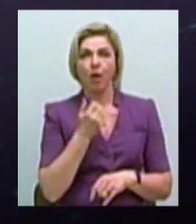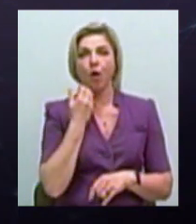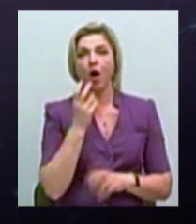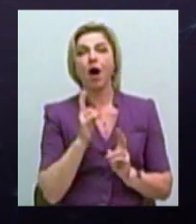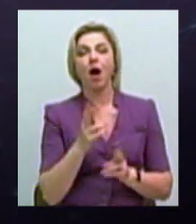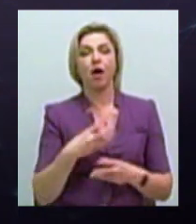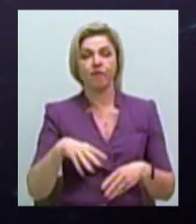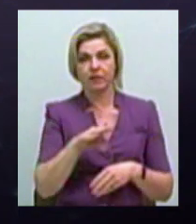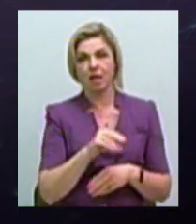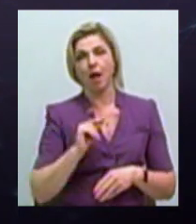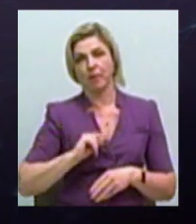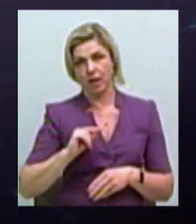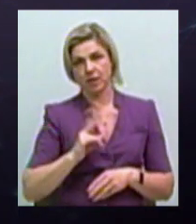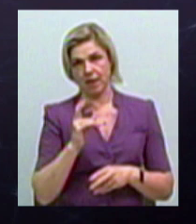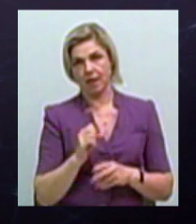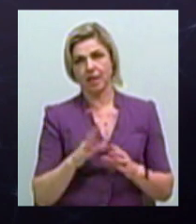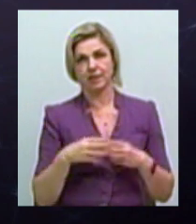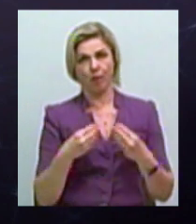член родини, працюють на родину.